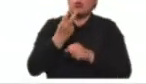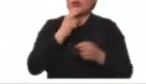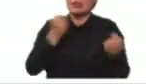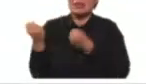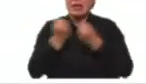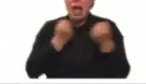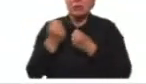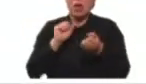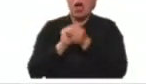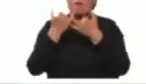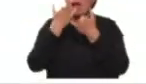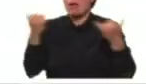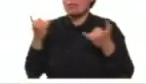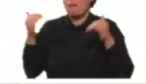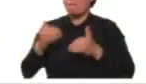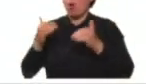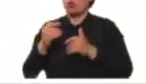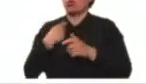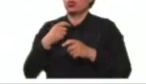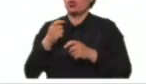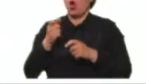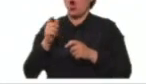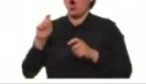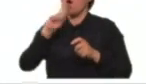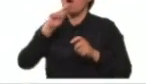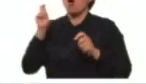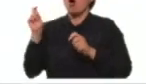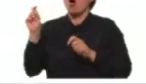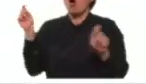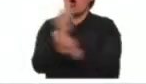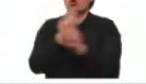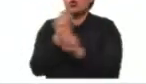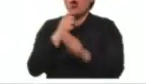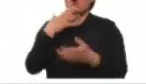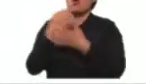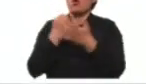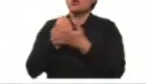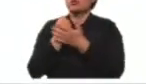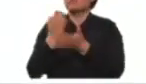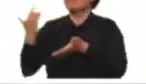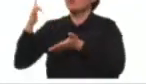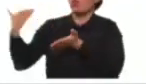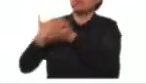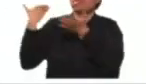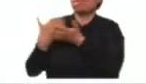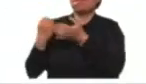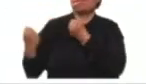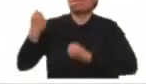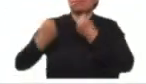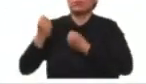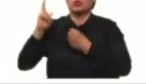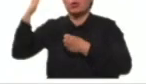transportu bądź innego środka komunikacji, typu korzystając z podwózki, kolokwialnie rzecz